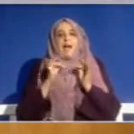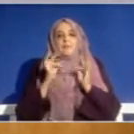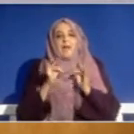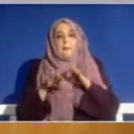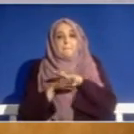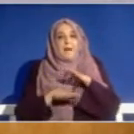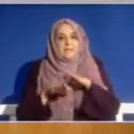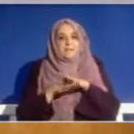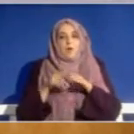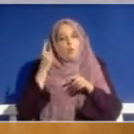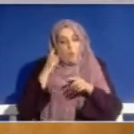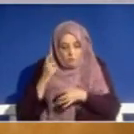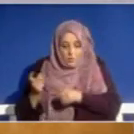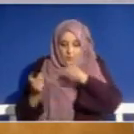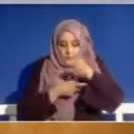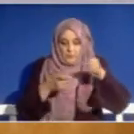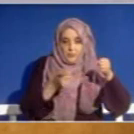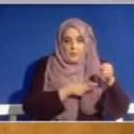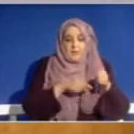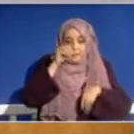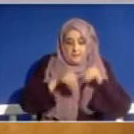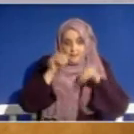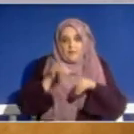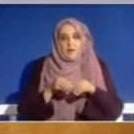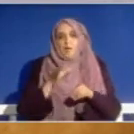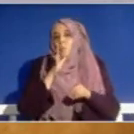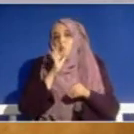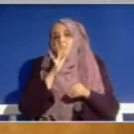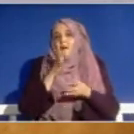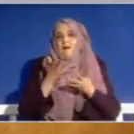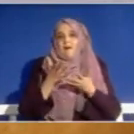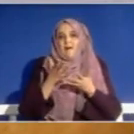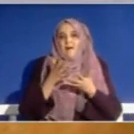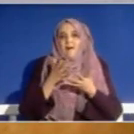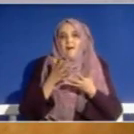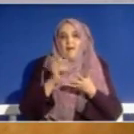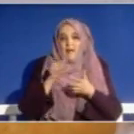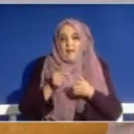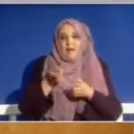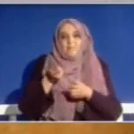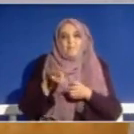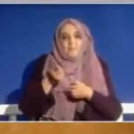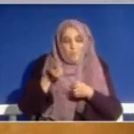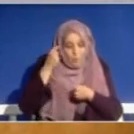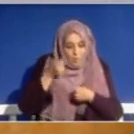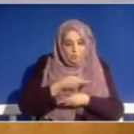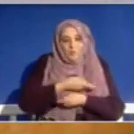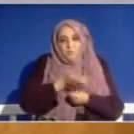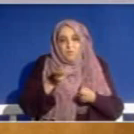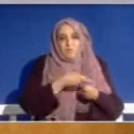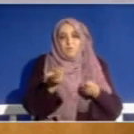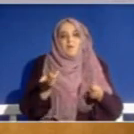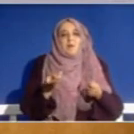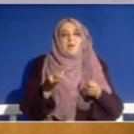كالزرع والحصد، الزرع ما تقدرش يكون عندك قمح إذا ما بذرتش، إذا ما زرعتش وما